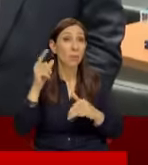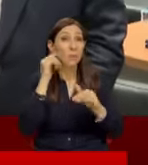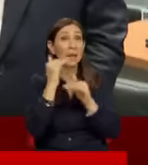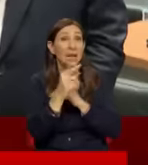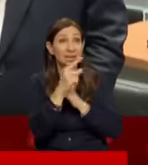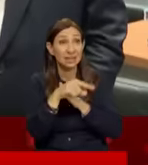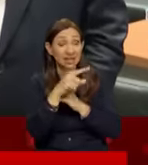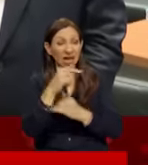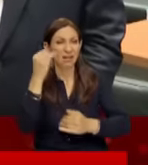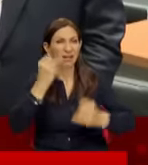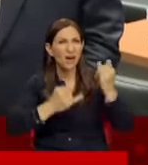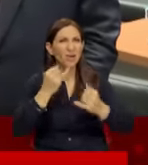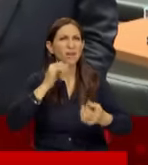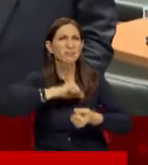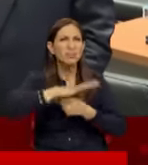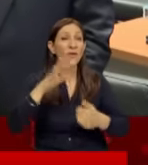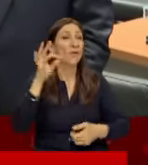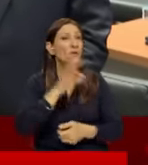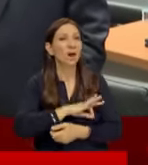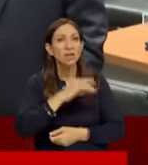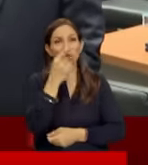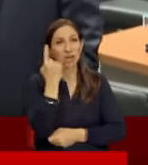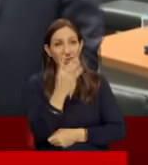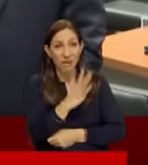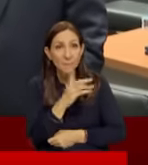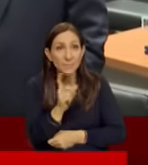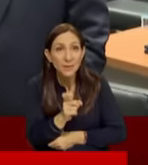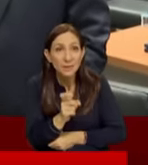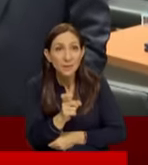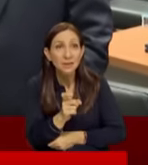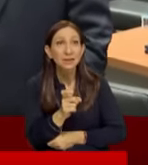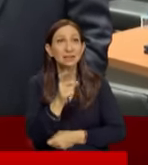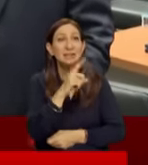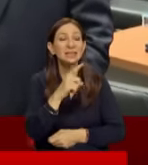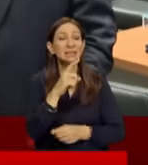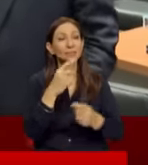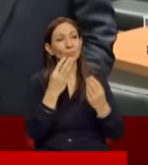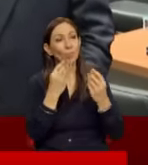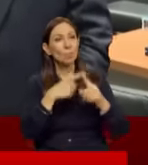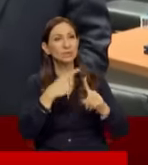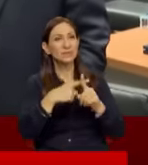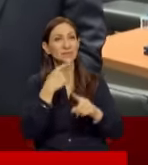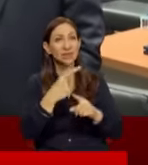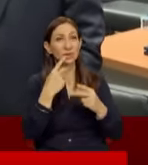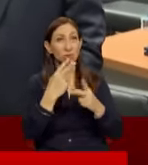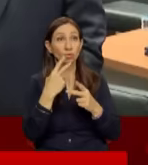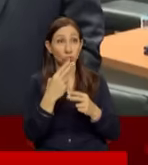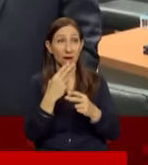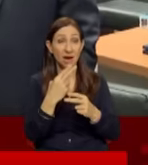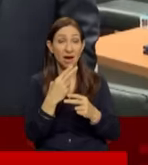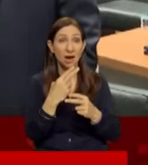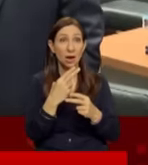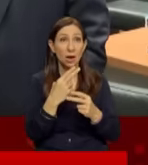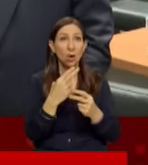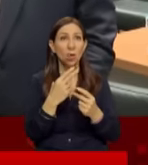milletin kavgadan fayda görmek gibi bir şansı olabilir mi? Sizin ılımlık diye tariflediğiniz konuşma